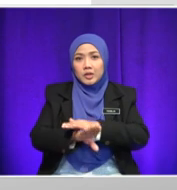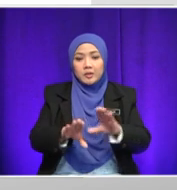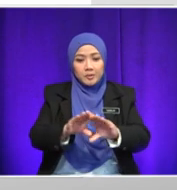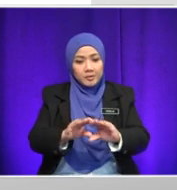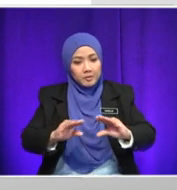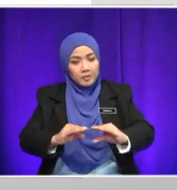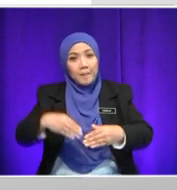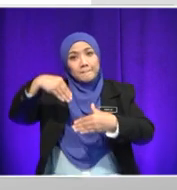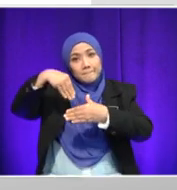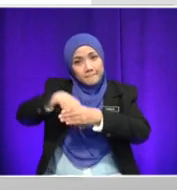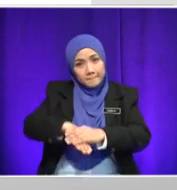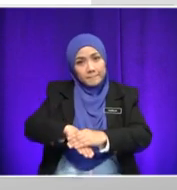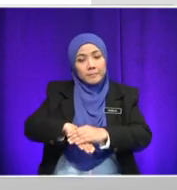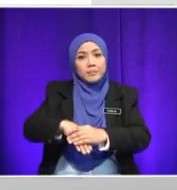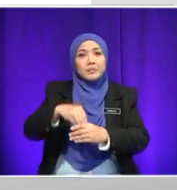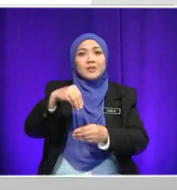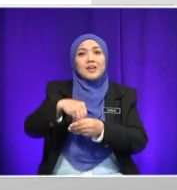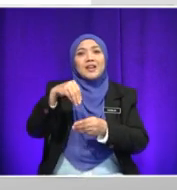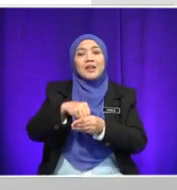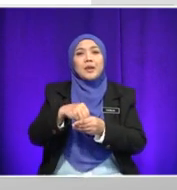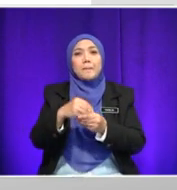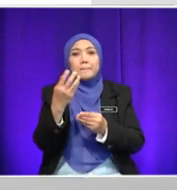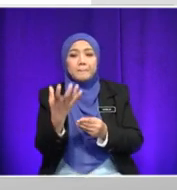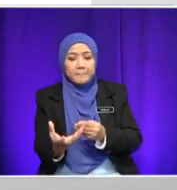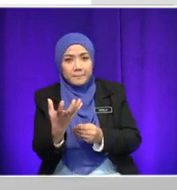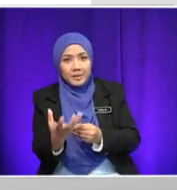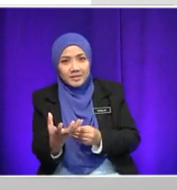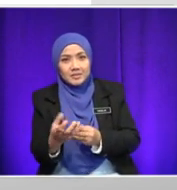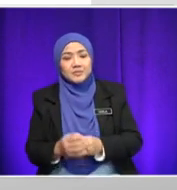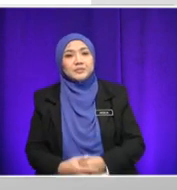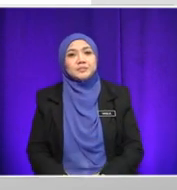ke dalam bakso Oke jadi kita minta di